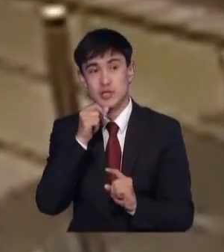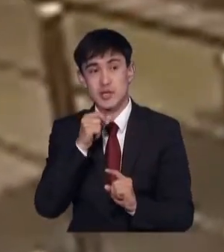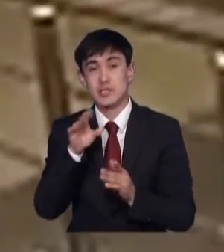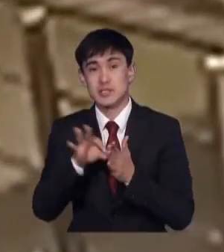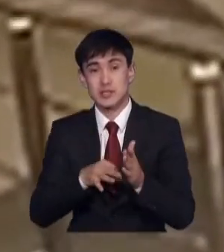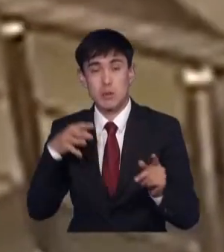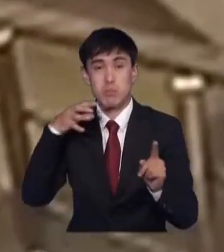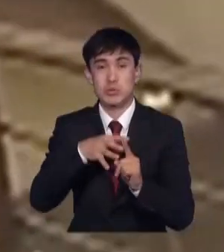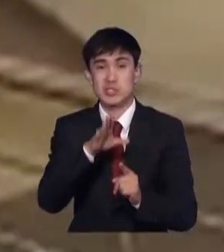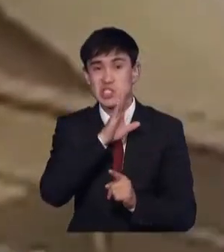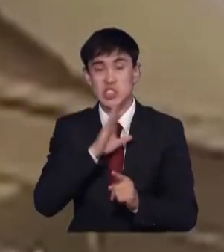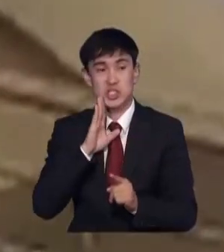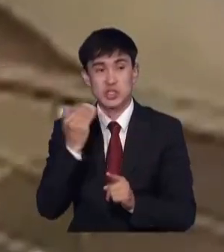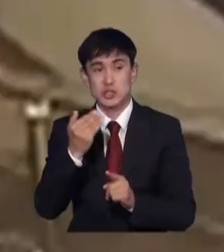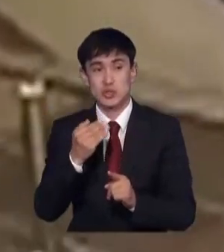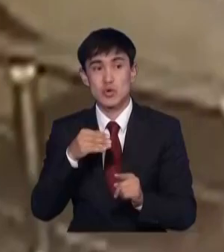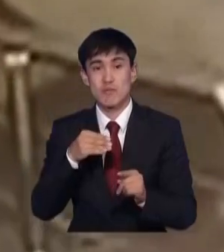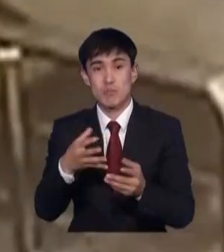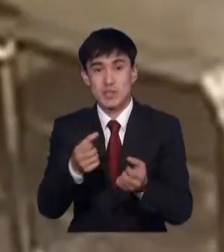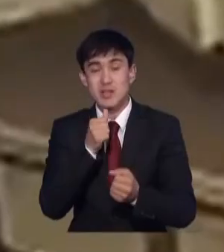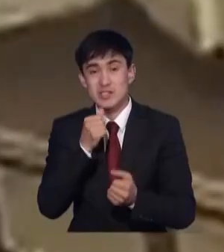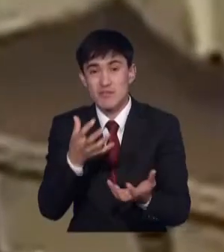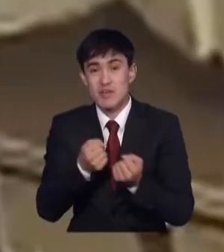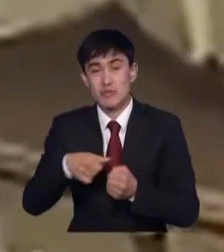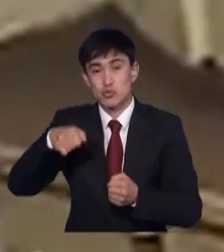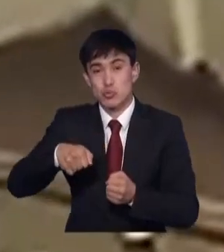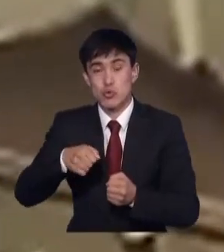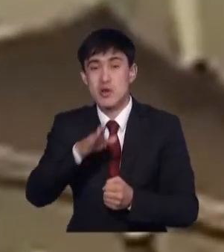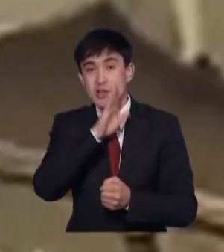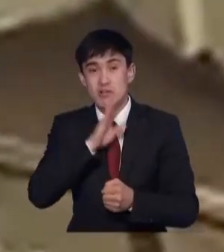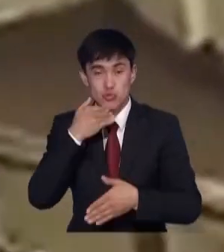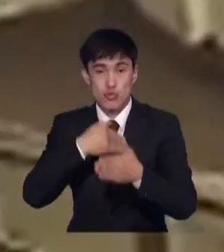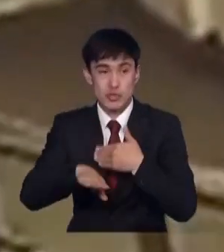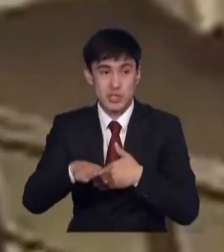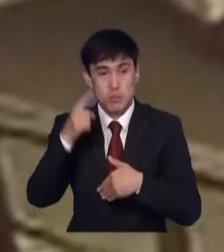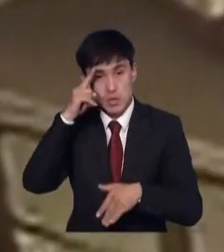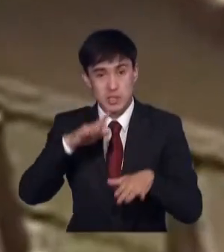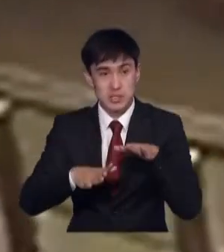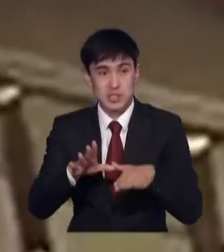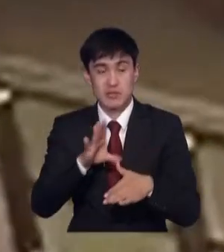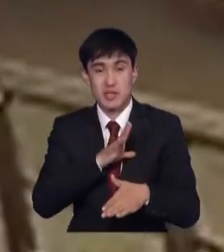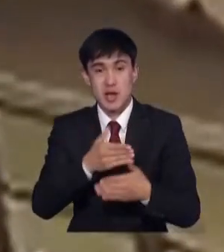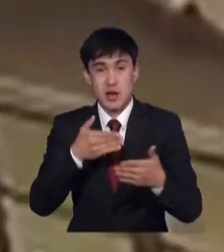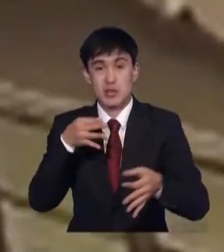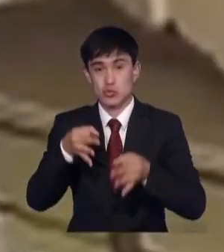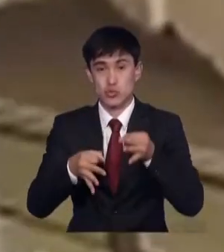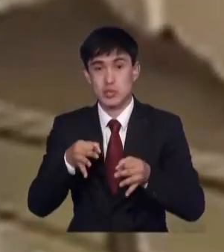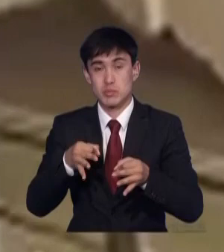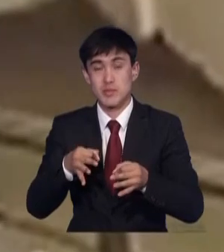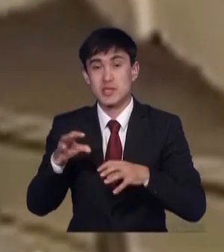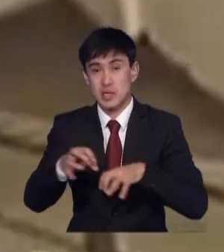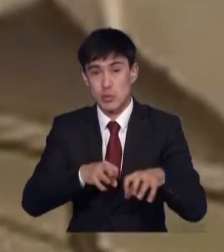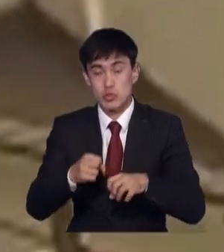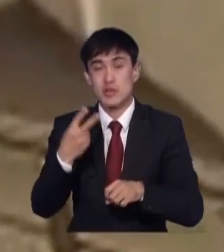на неё сзади и пытался вырвать сумку Но девушке удалось убежать подозреваемым оказался ранее судимый за грабёж